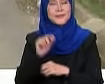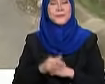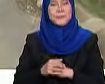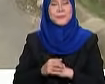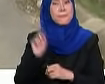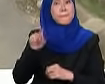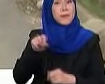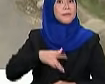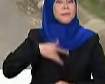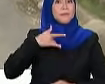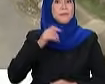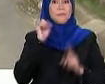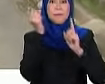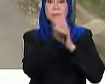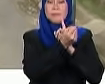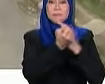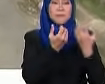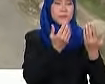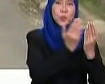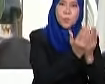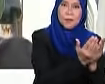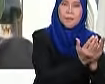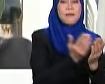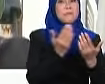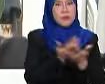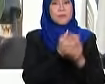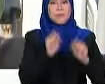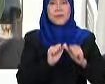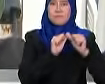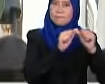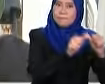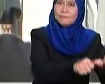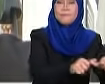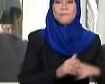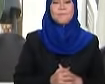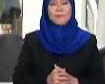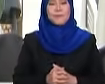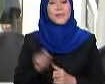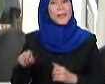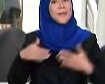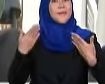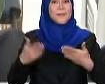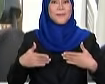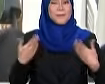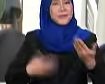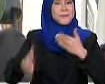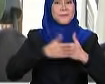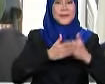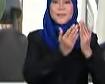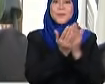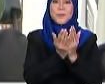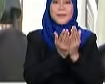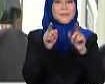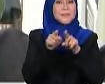generasi Farma sekolah baru dibeli Menteng gembira jual ada orang dapat balik visi sekolah seperti biasa macam